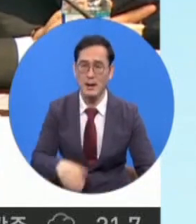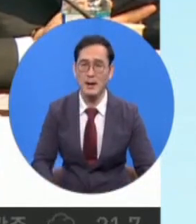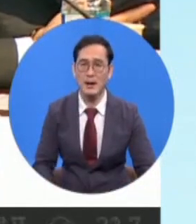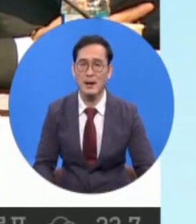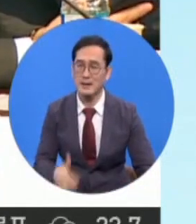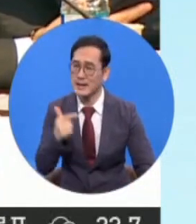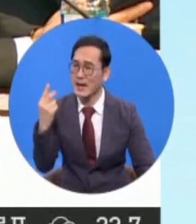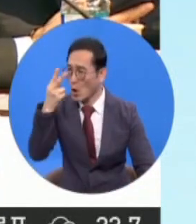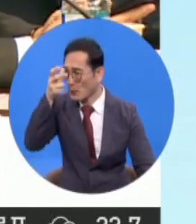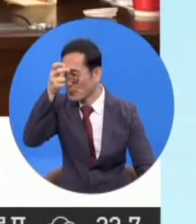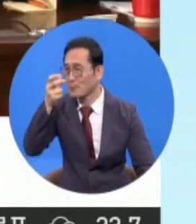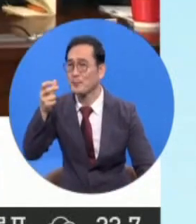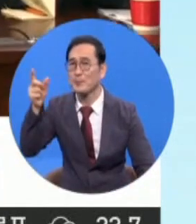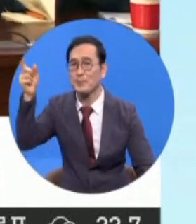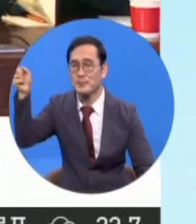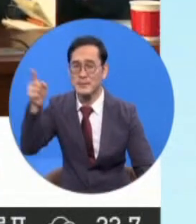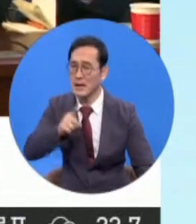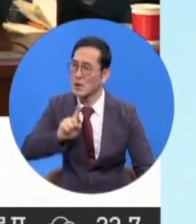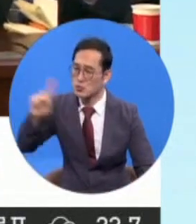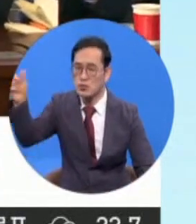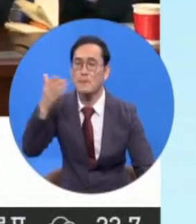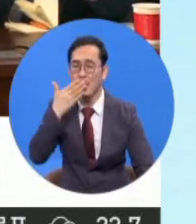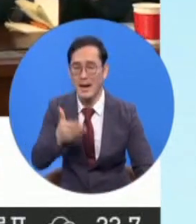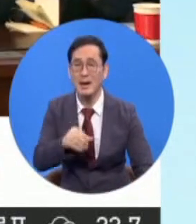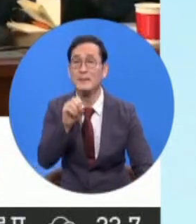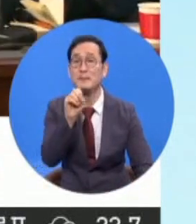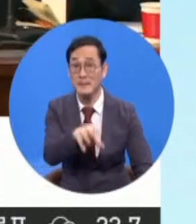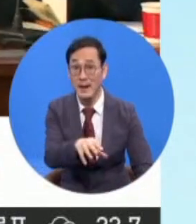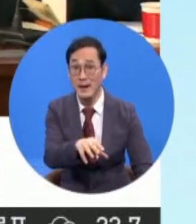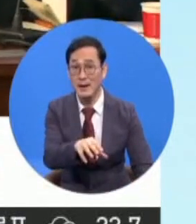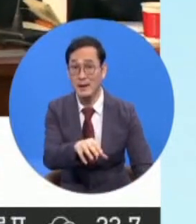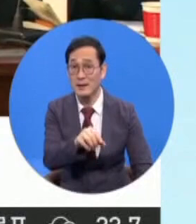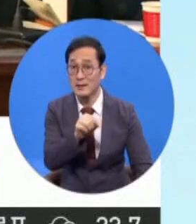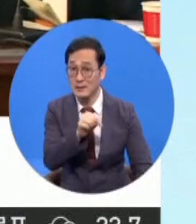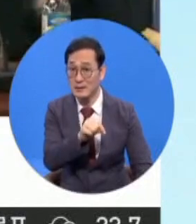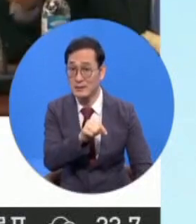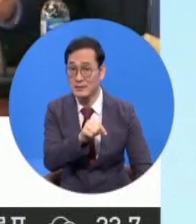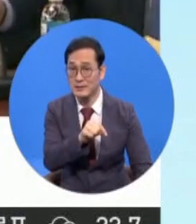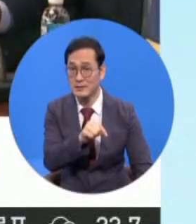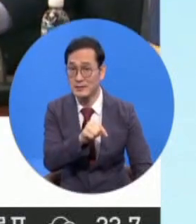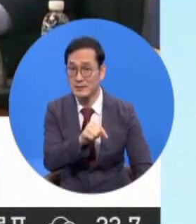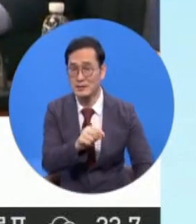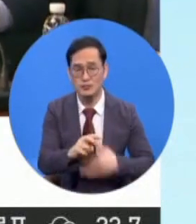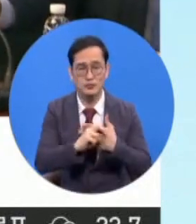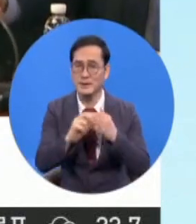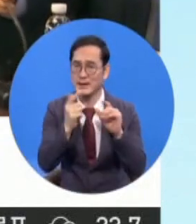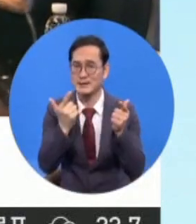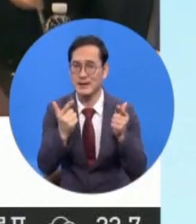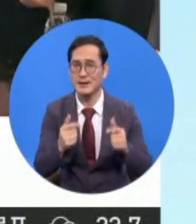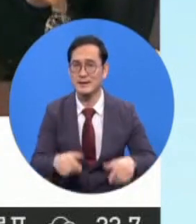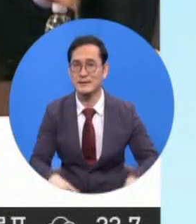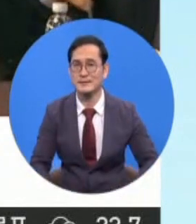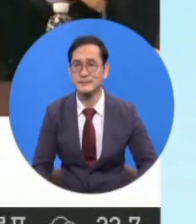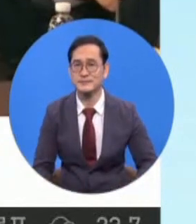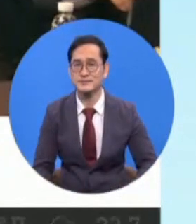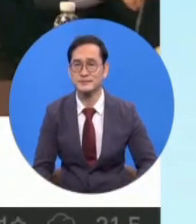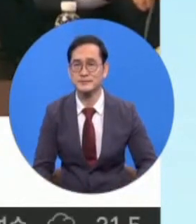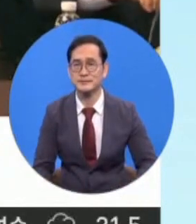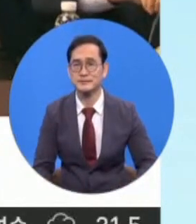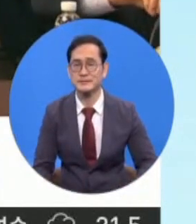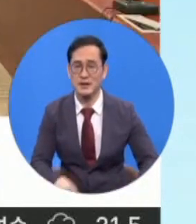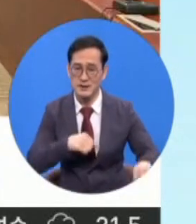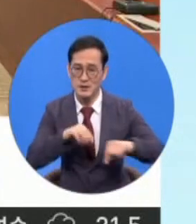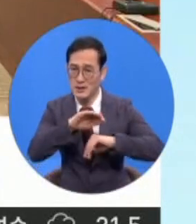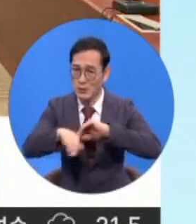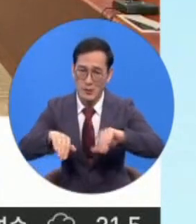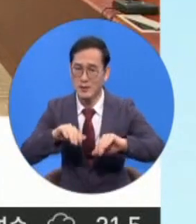징계를 요청할 요 정도의 답변 에 그쳤다고 한다면 이것은 통상적인 어떤 질의답변 으로 볼 수 있기 때문에 정치관여 행위 로